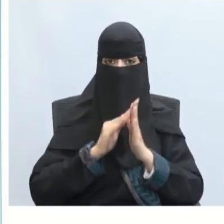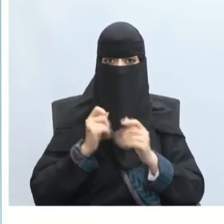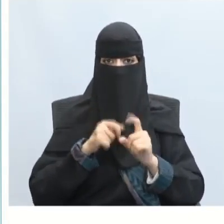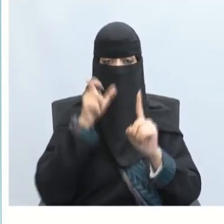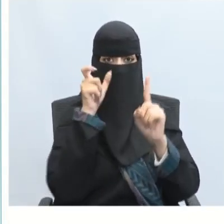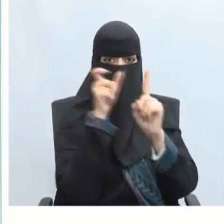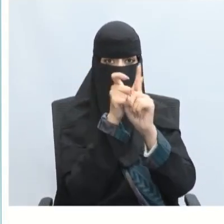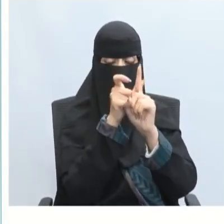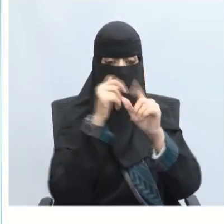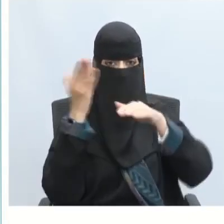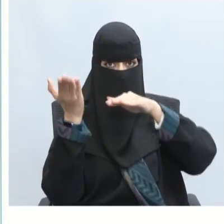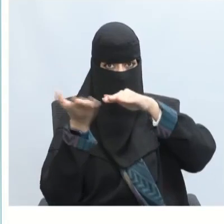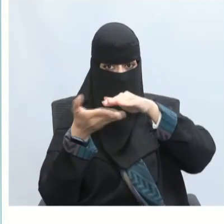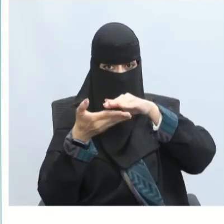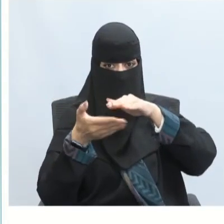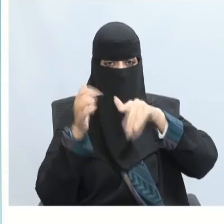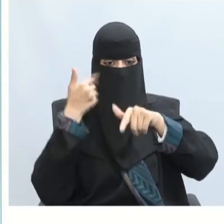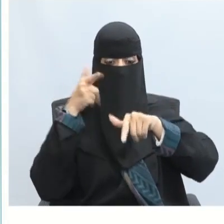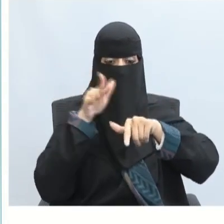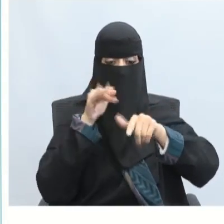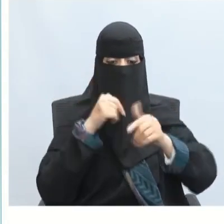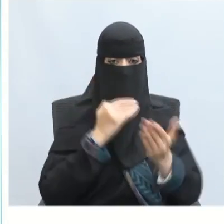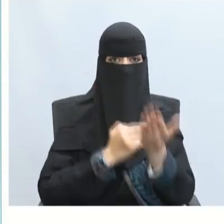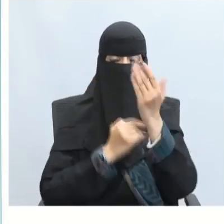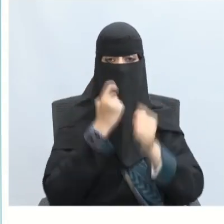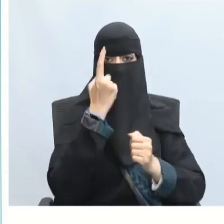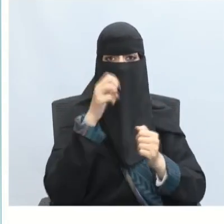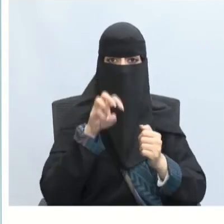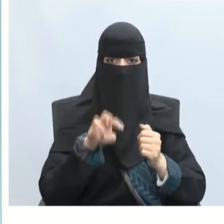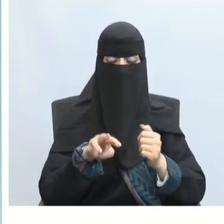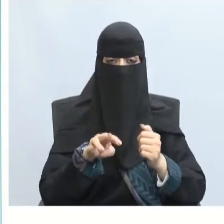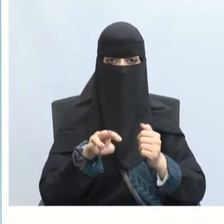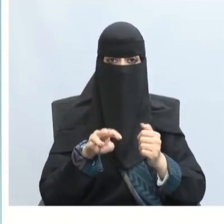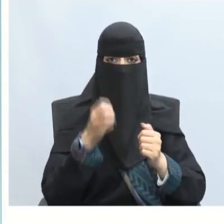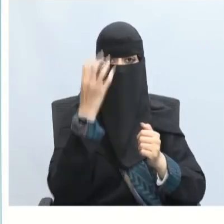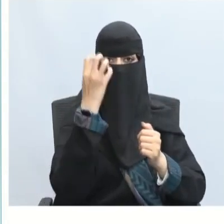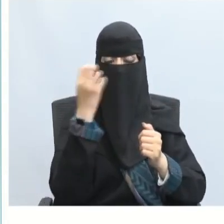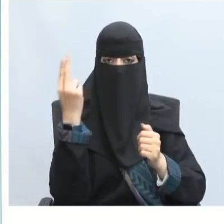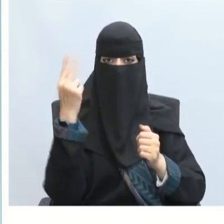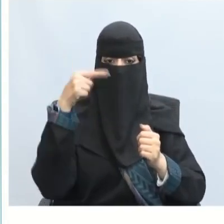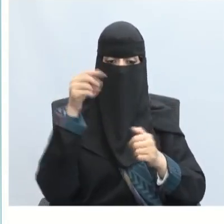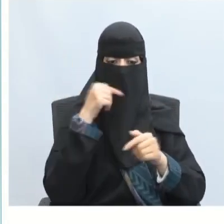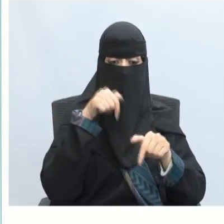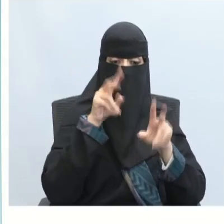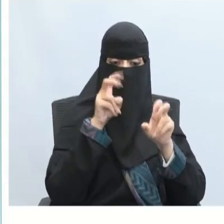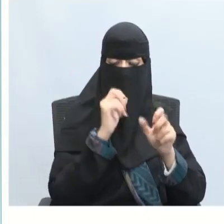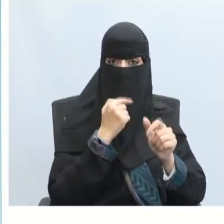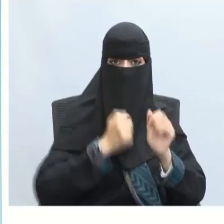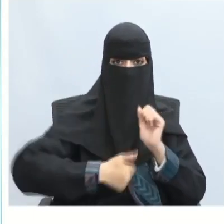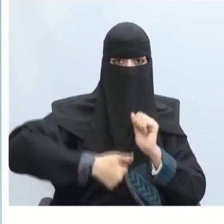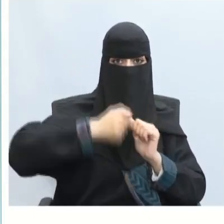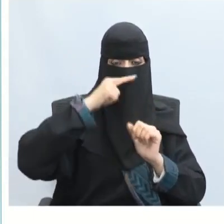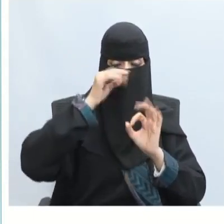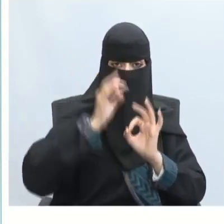نظام مكافحه الرشوه الذي صدر في عام 1412 اما علاجها